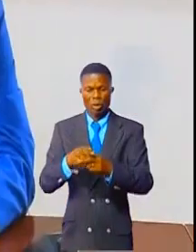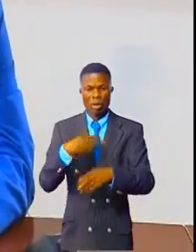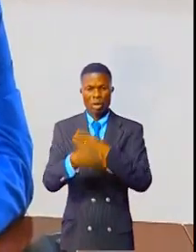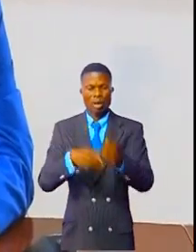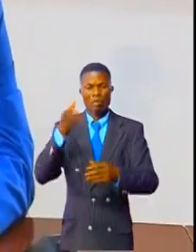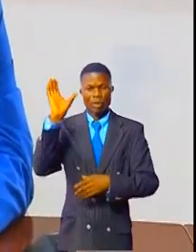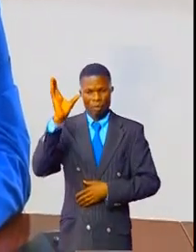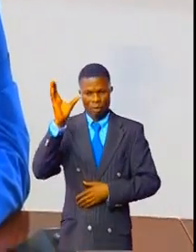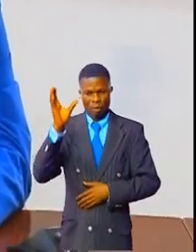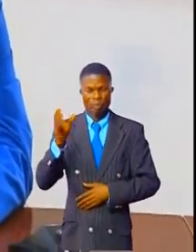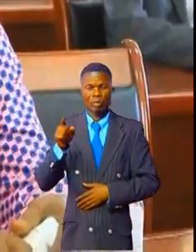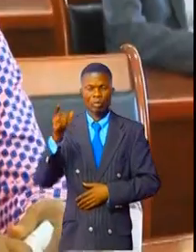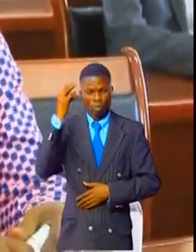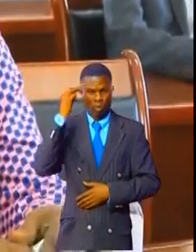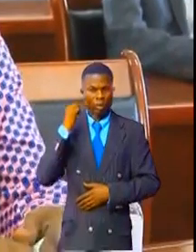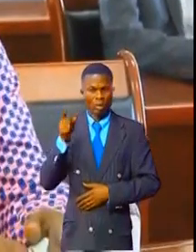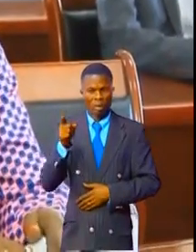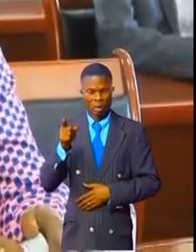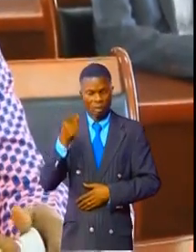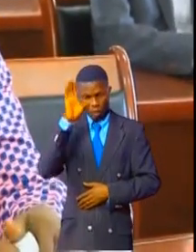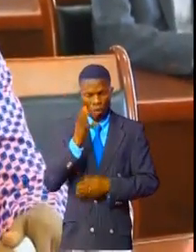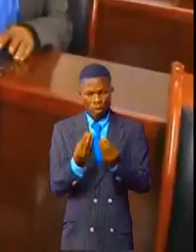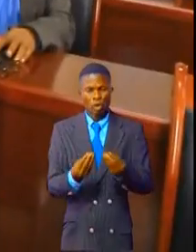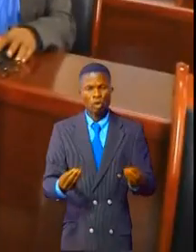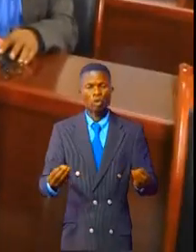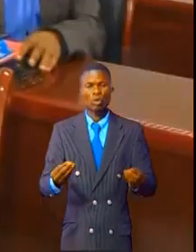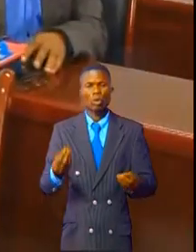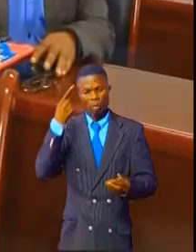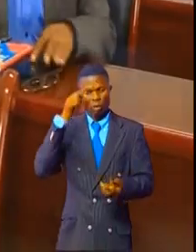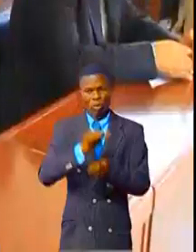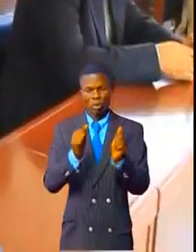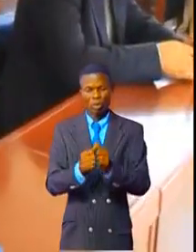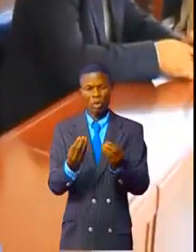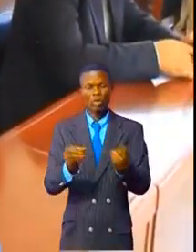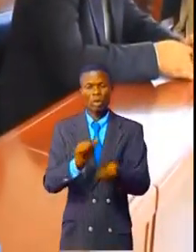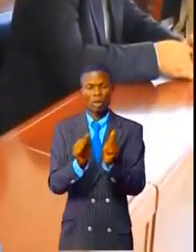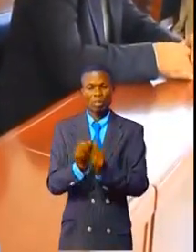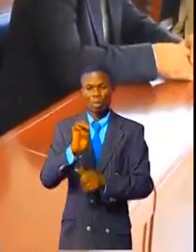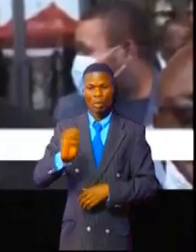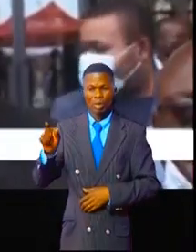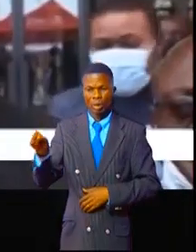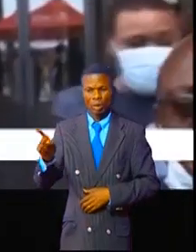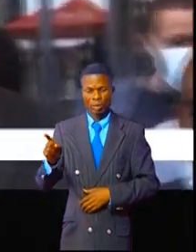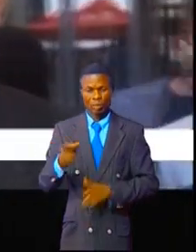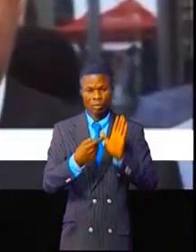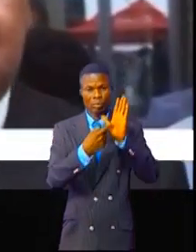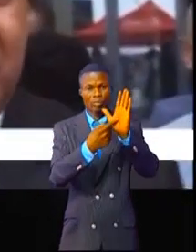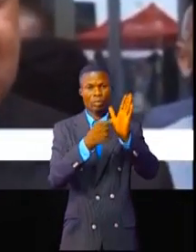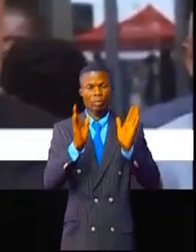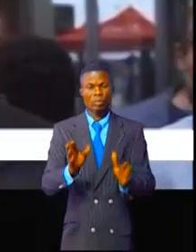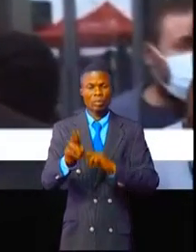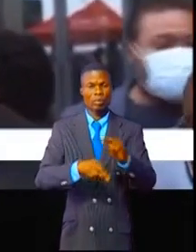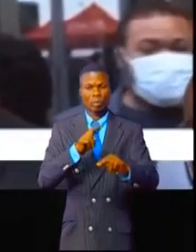coutumières je leur tends condé et pour trouver et de voies et moyens pour résoudre ces problèmes représentation nationale